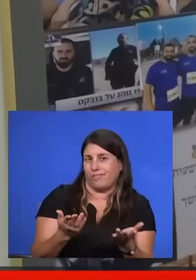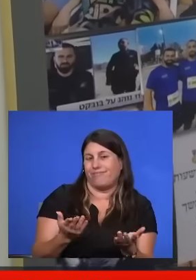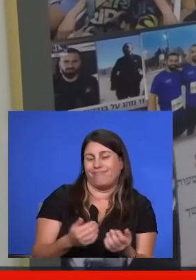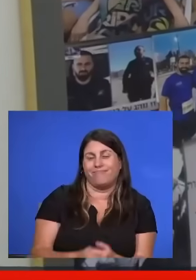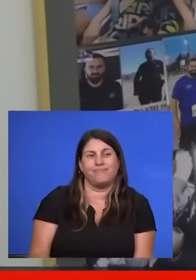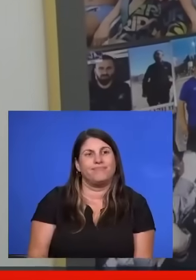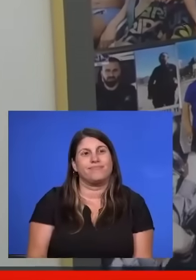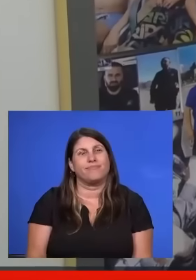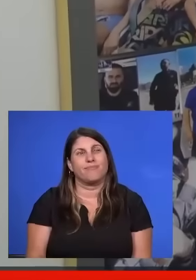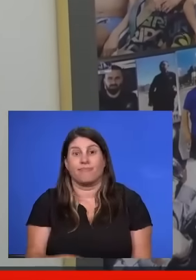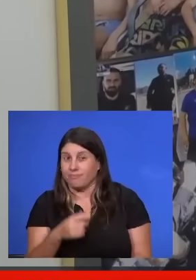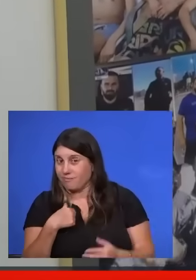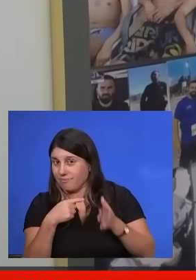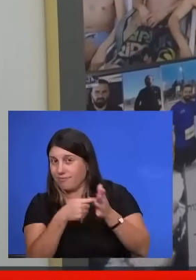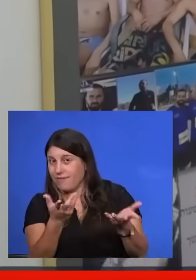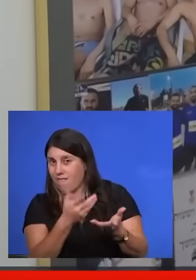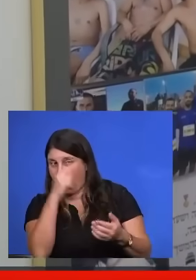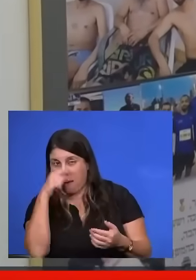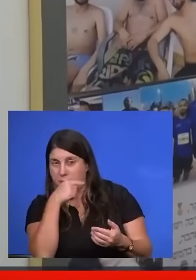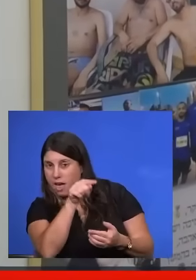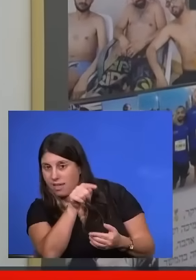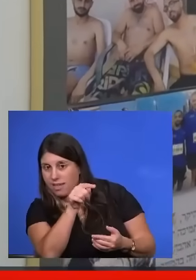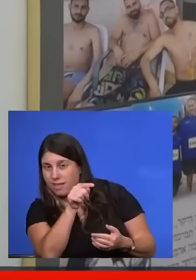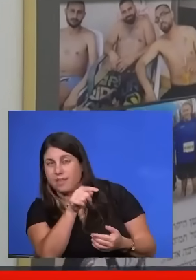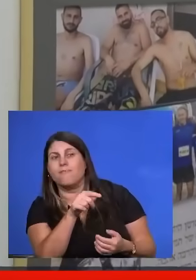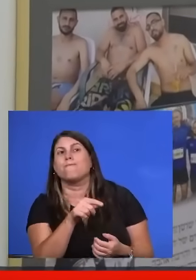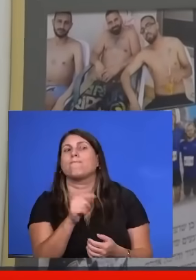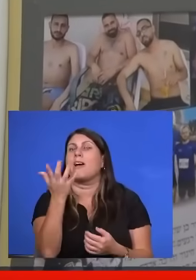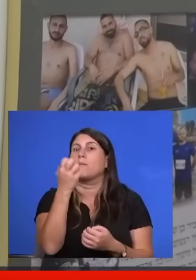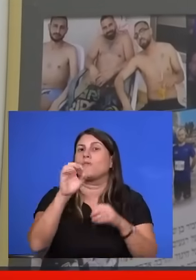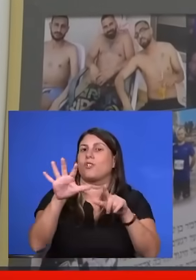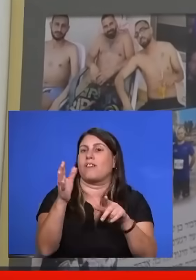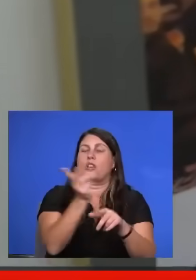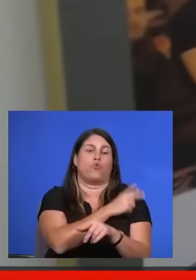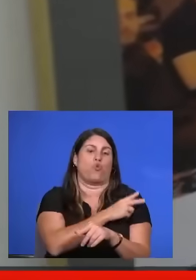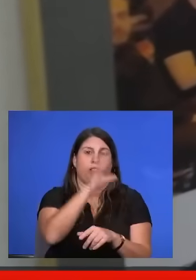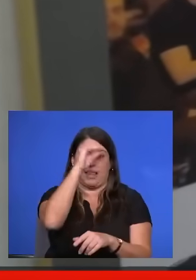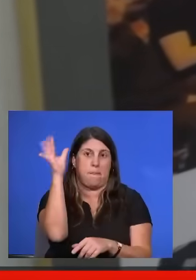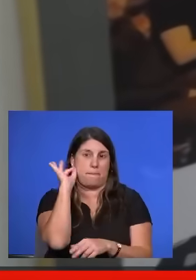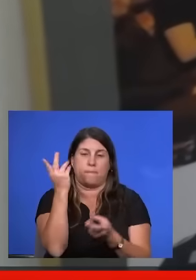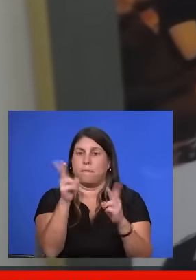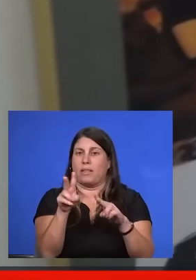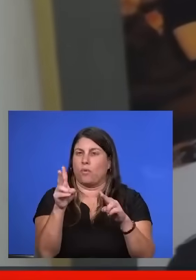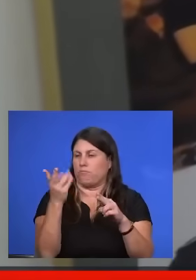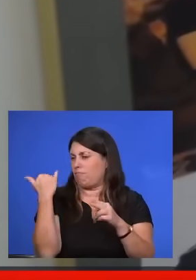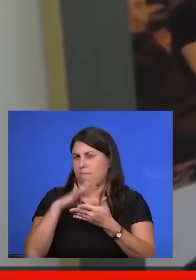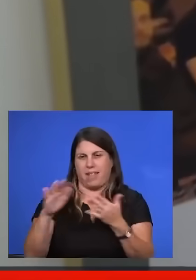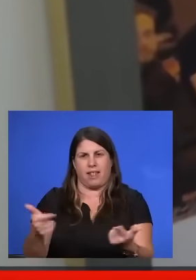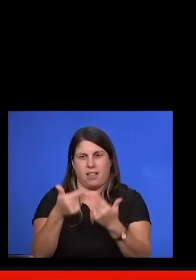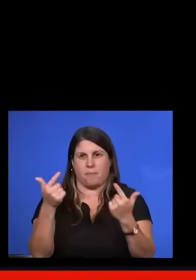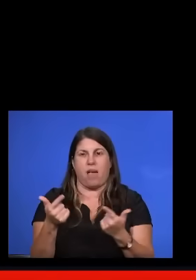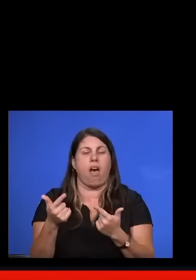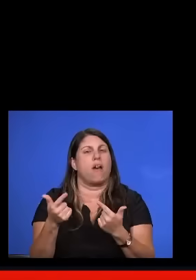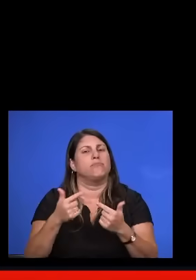איפה? תראה לי. נכון. 57 שוטרים ושוטרות נפלו מאז החלה המלחמה. אין ספור סיפורי גבורה.